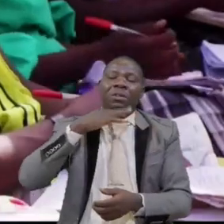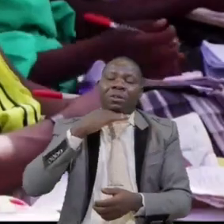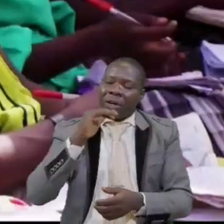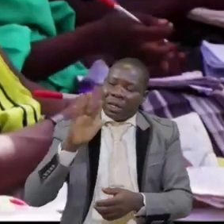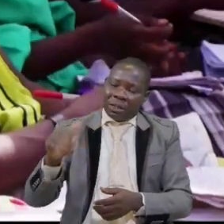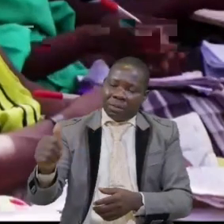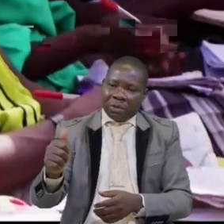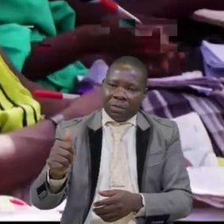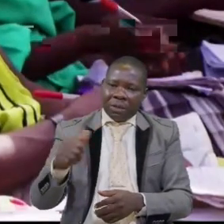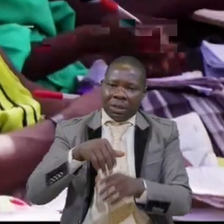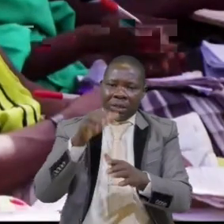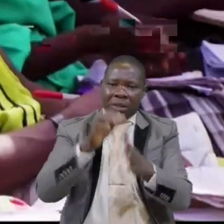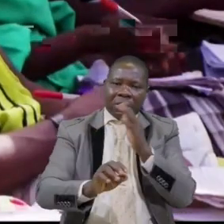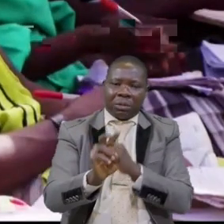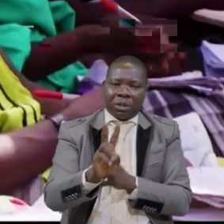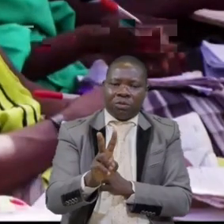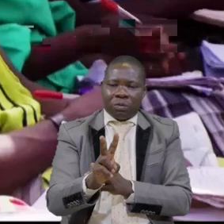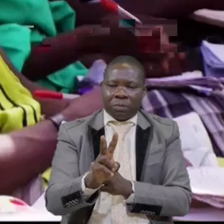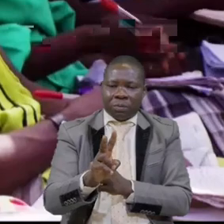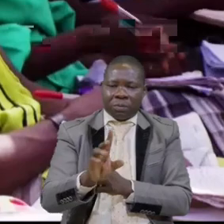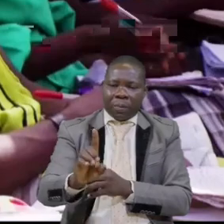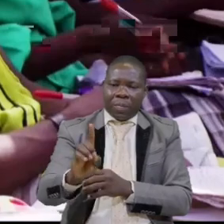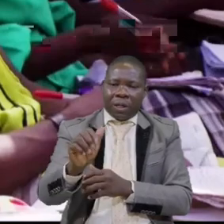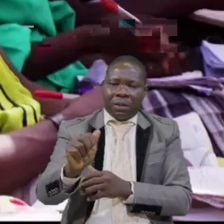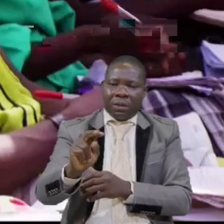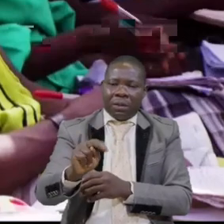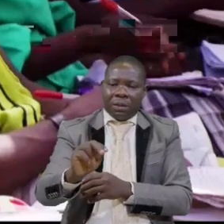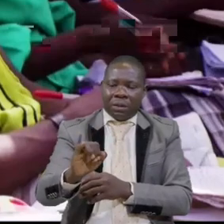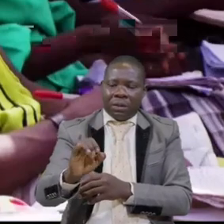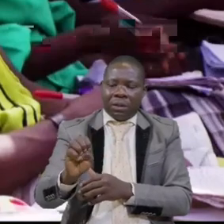Chapitre 2 maintenant, chapitre 2 de Daniel.